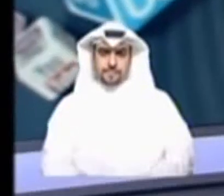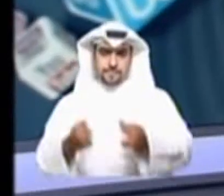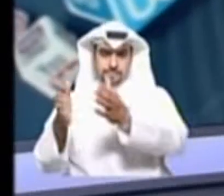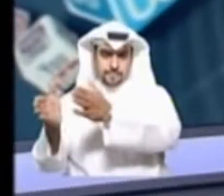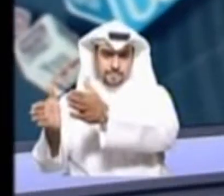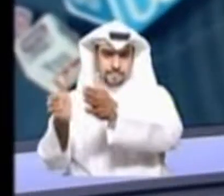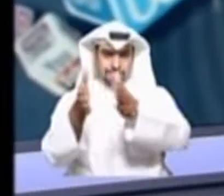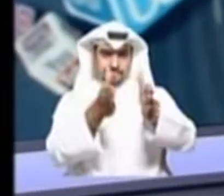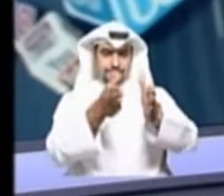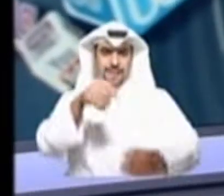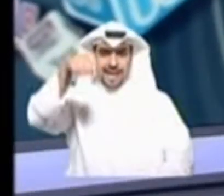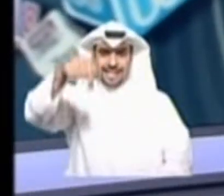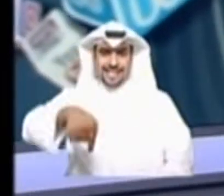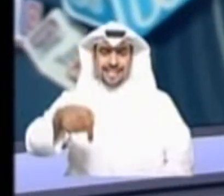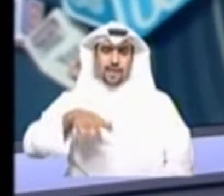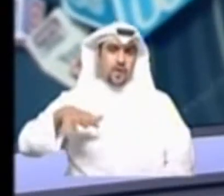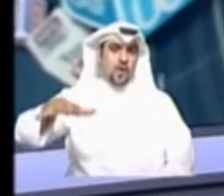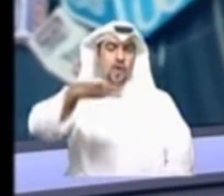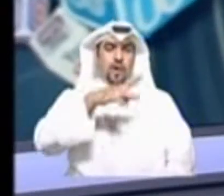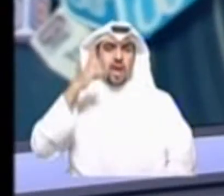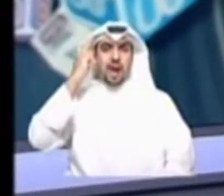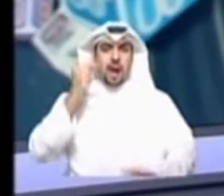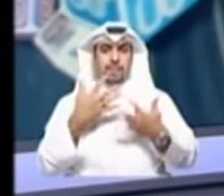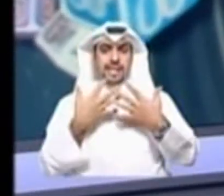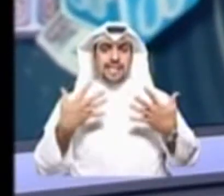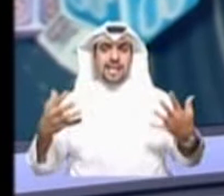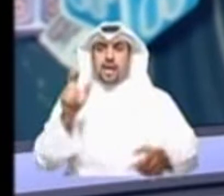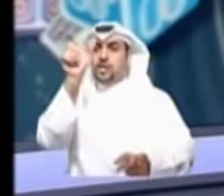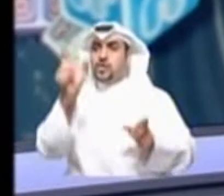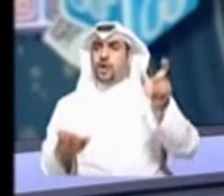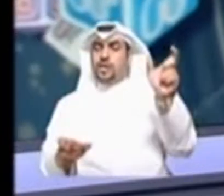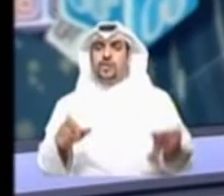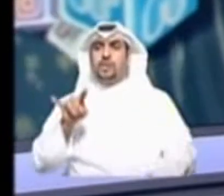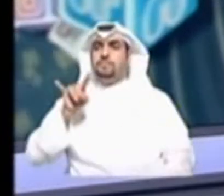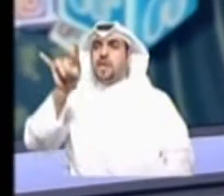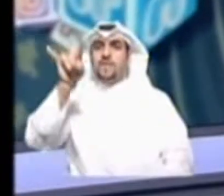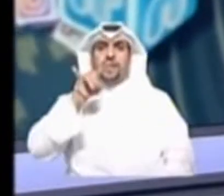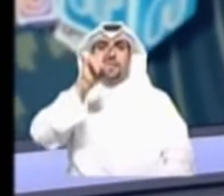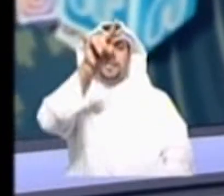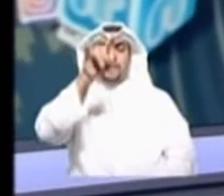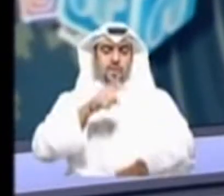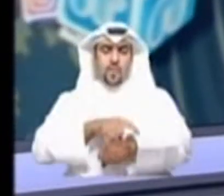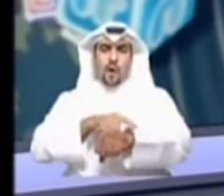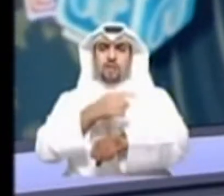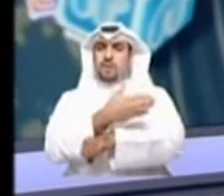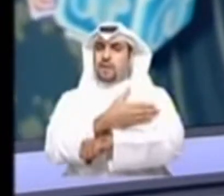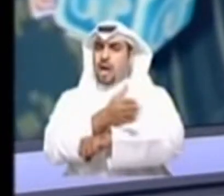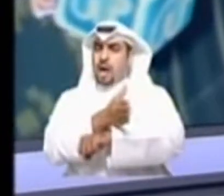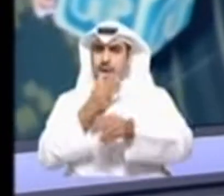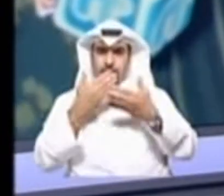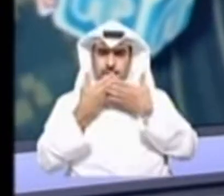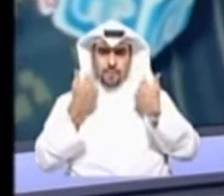في خطوة تهدف إلى تقديم كل التسهيلات للمسافرين وتخفيف تحمل أعباء الانتظار عليهم بعد عناء